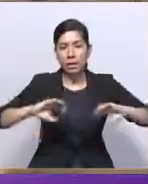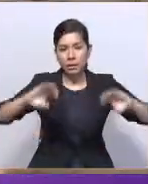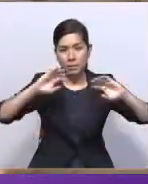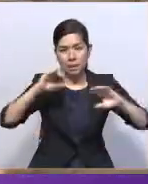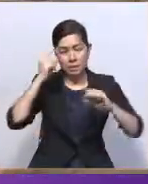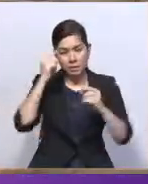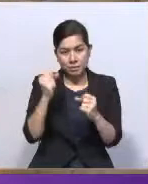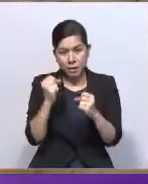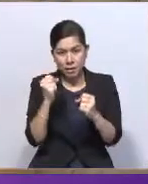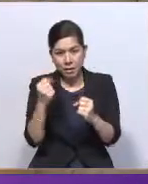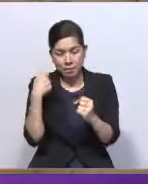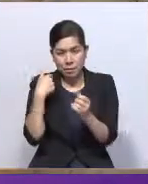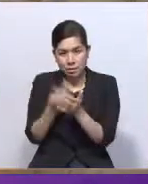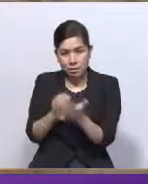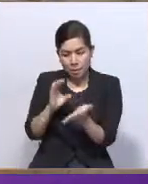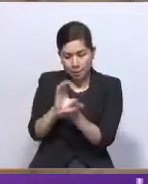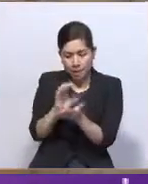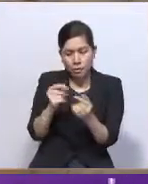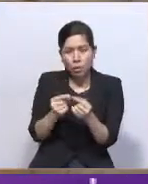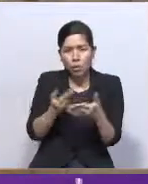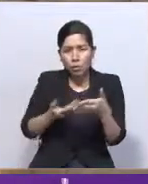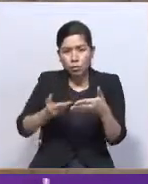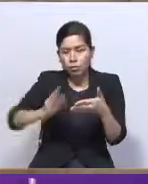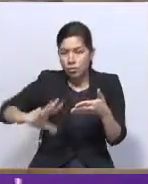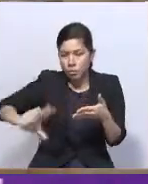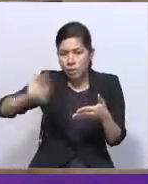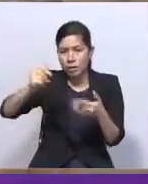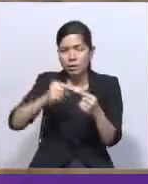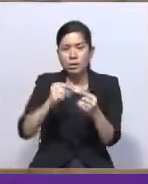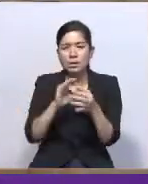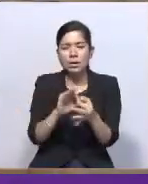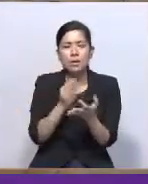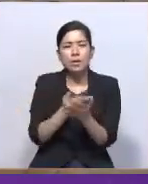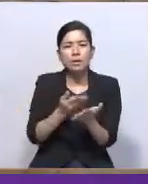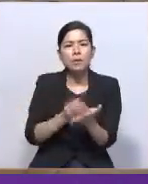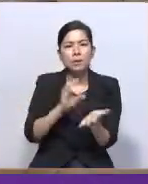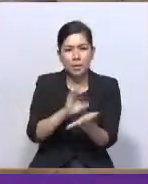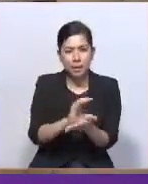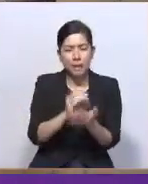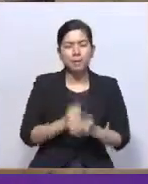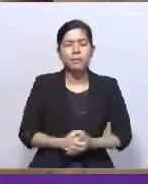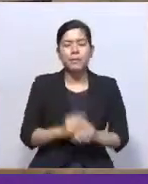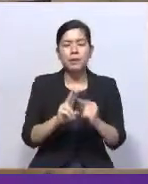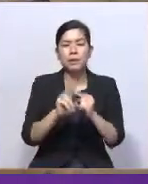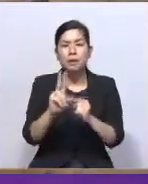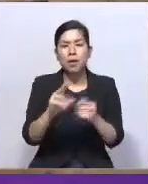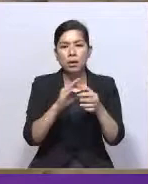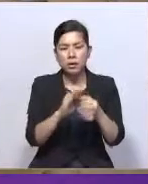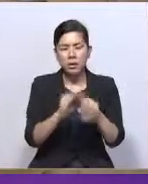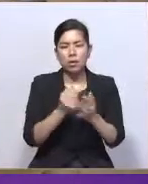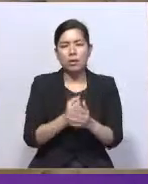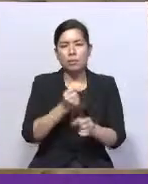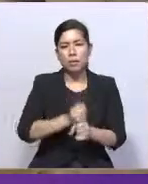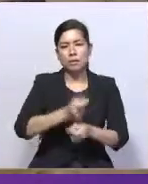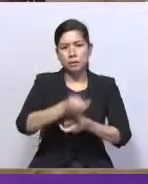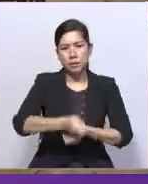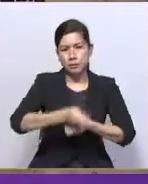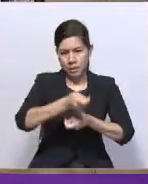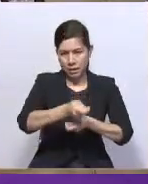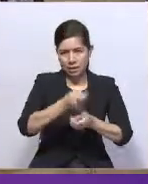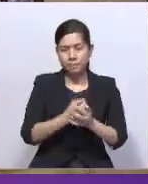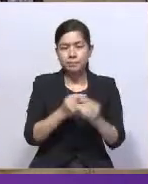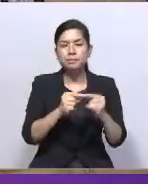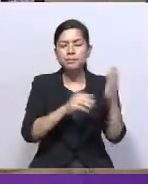ามผลักดันงบประมาณในการที่จะมาพัฒนาแหล่งท่องเที่ยวในพื้นที่นะครับเรื่องที่2ก็คือเรื่องของภาคเกษตรนะครับภาค